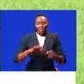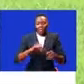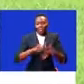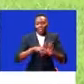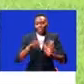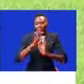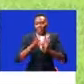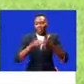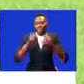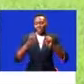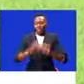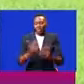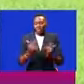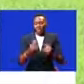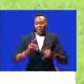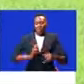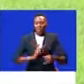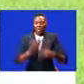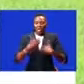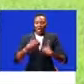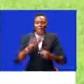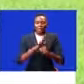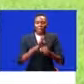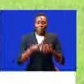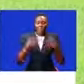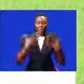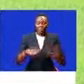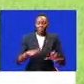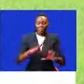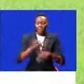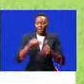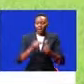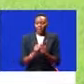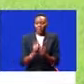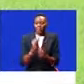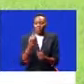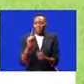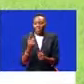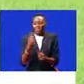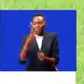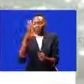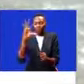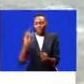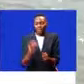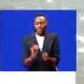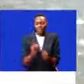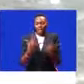mbele ni no ka ne oting'o dhano madhi 1,500 ma mon tiyo to chuo tiyo.